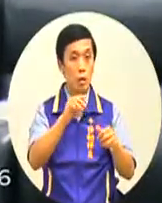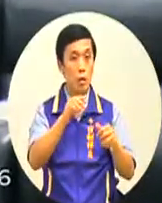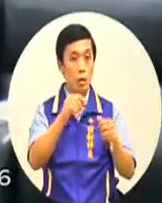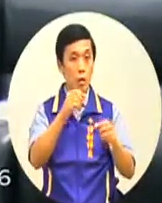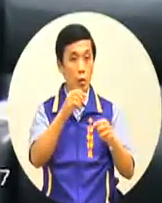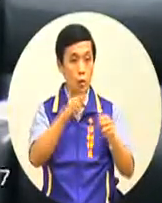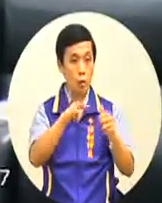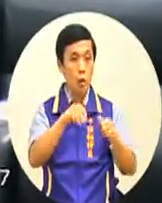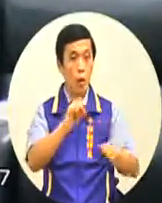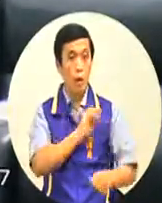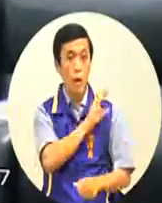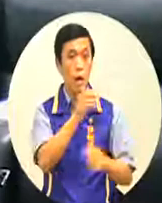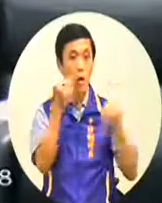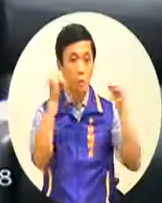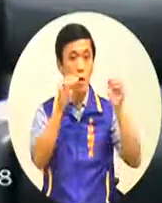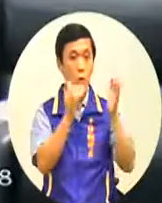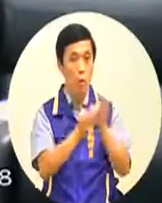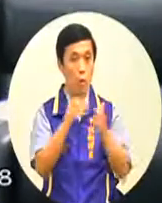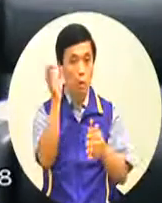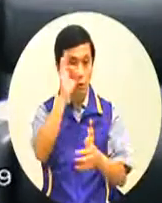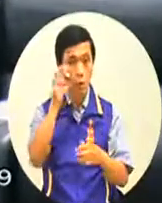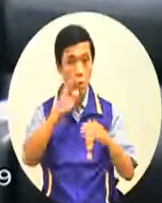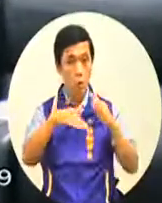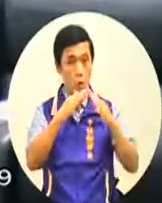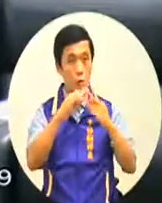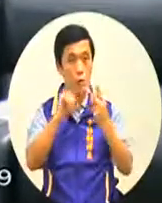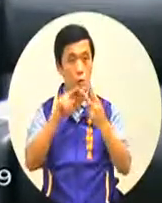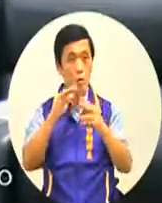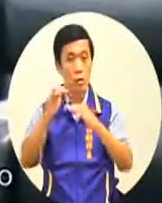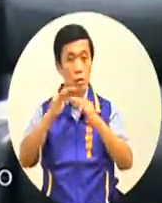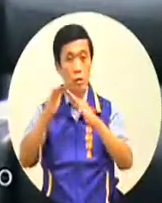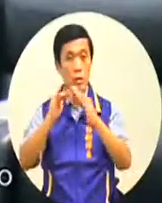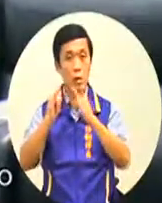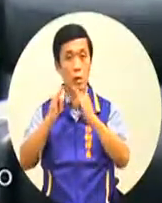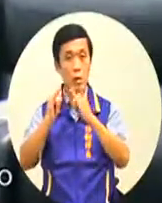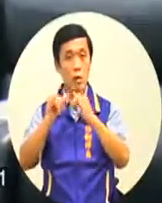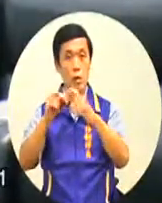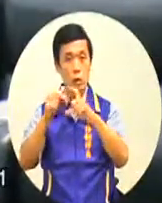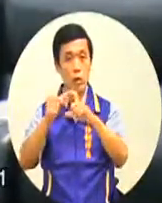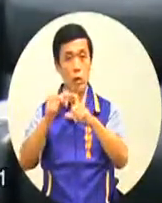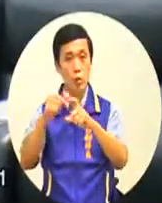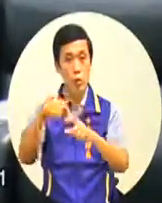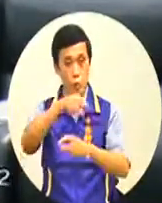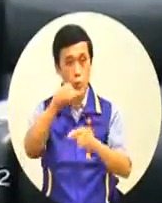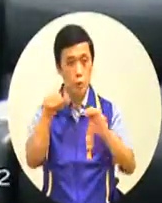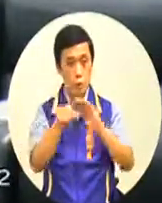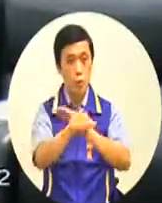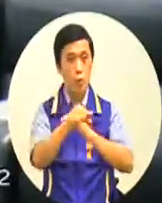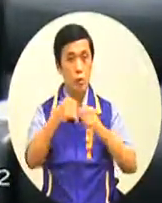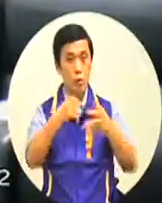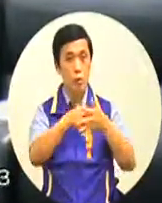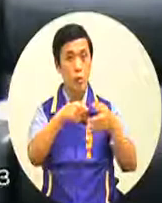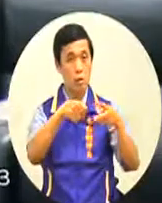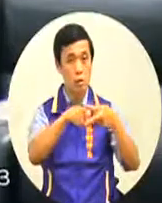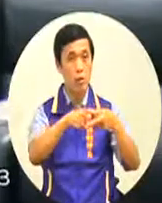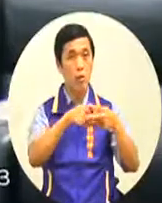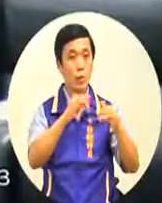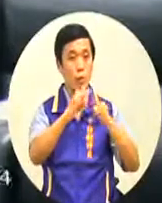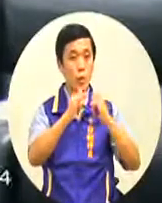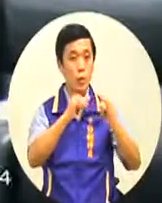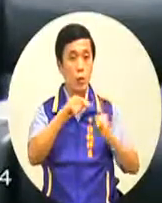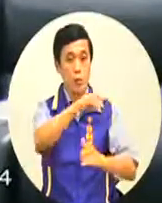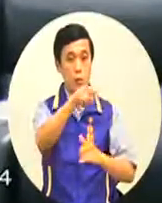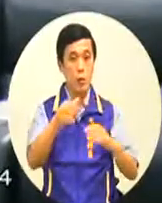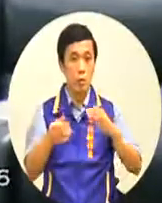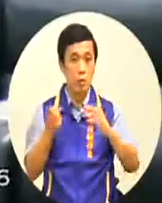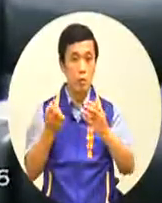去找学校、找社区、找很多地方，你们就要赶快去做志工。这个社会会因为你的投入，你自己跟社会就